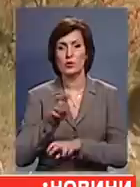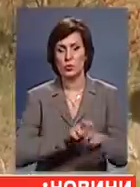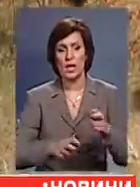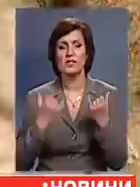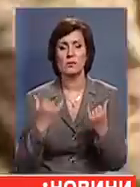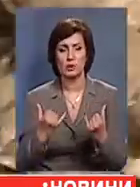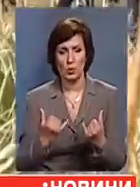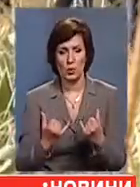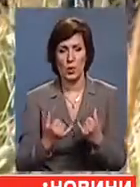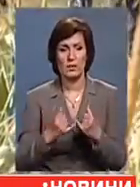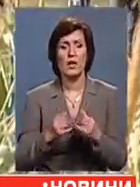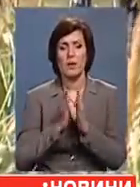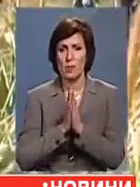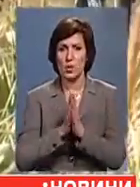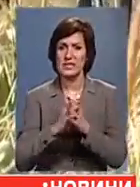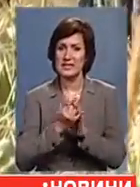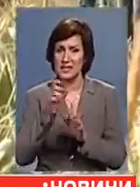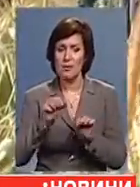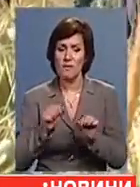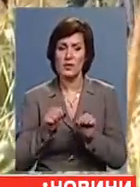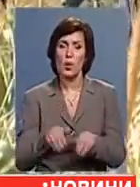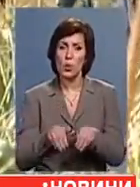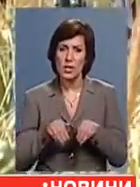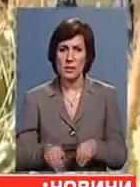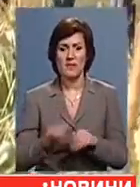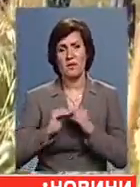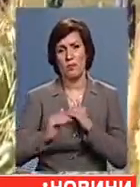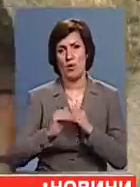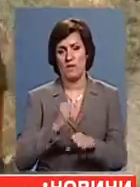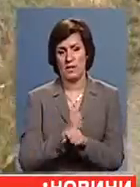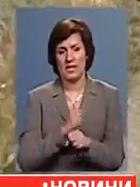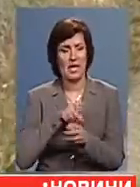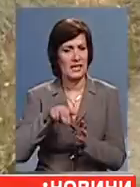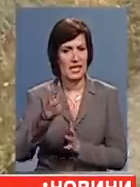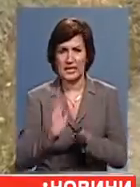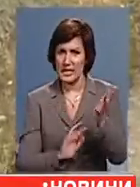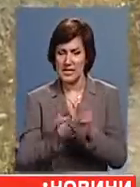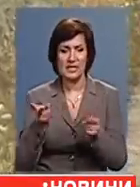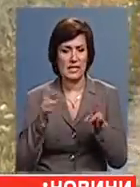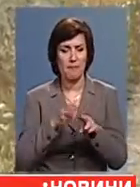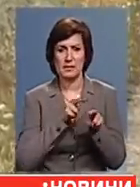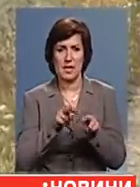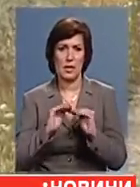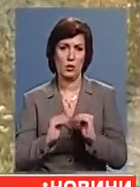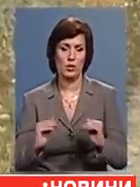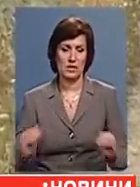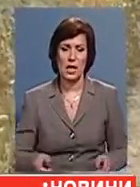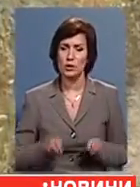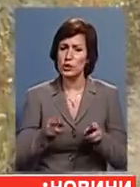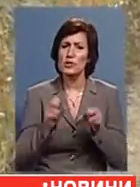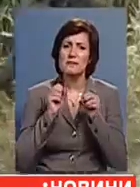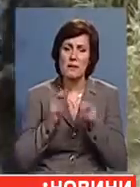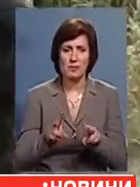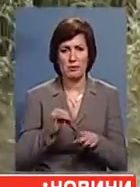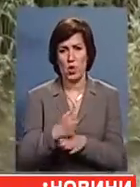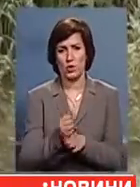арештанта сьогодні. Наразі переконливо просять селян по можливості утримуватись від польових робіт, не йти до лісу та не залишати без нагляду дітей. Злочинець небезпечний